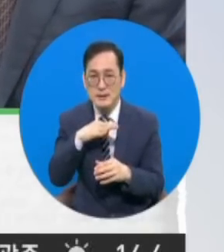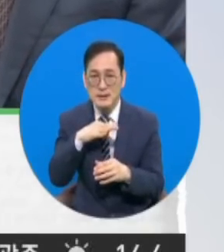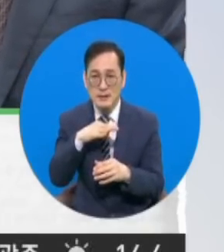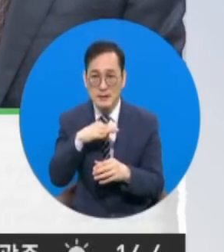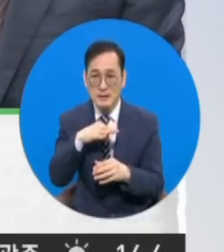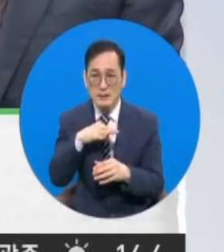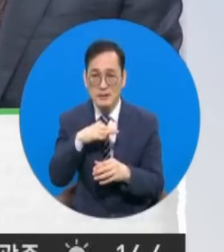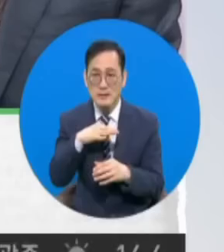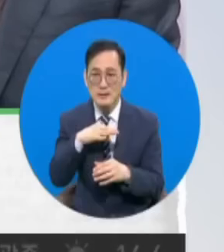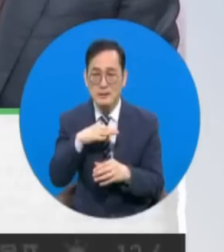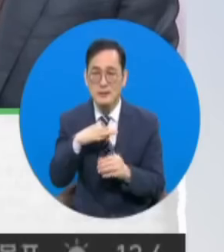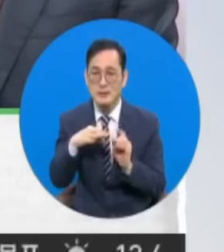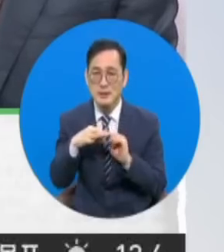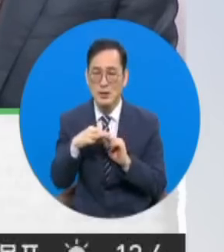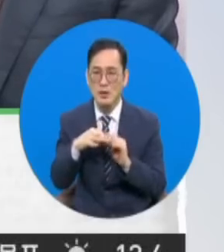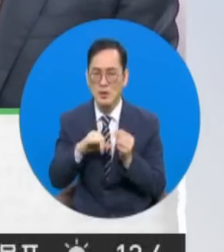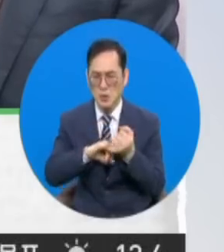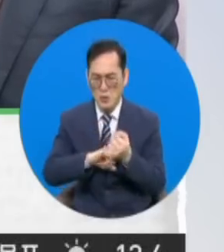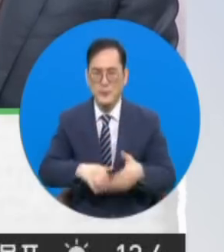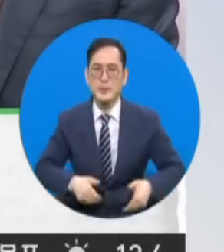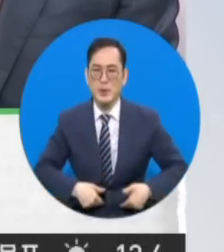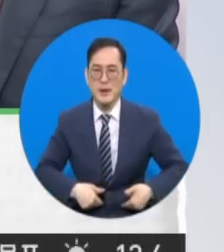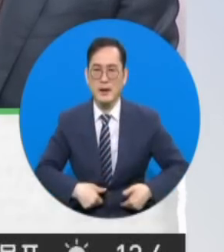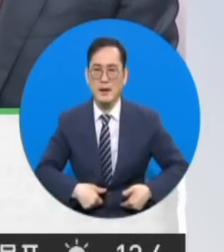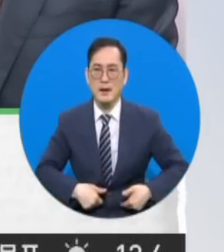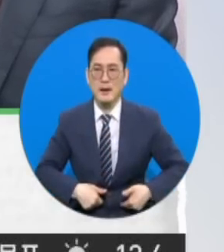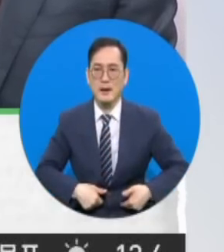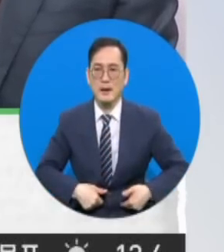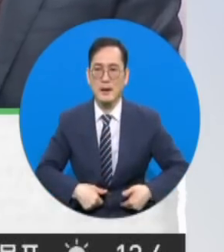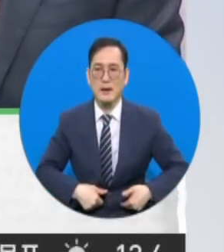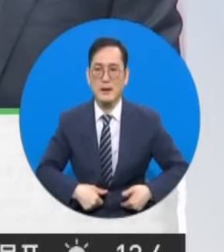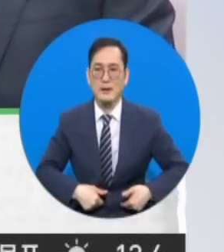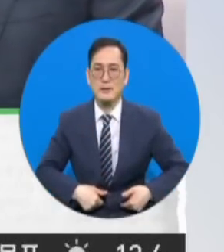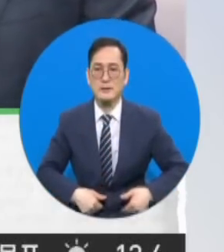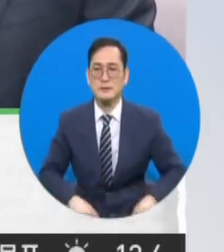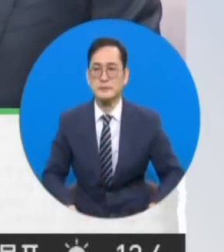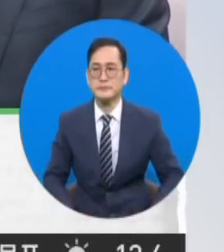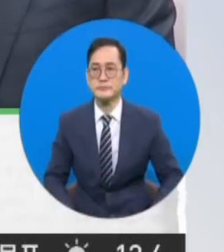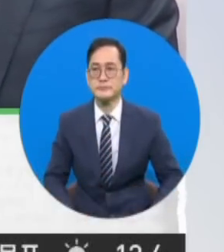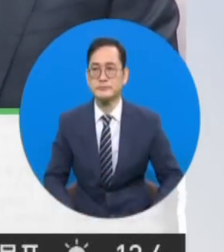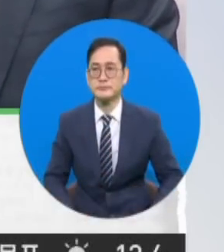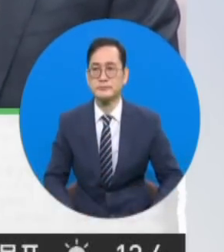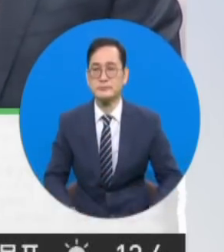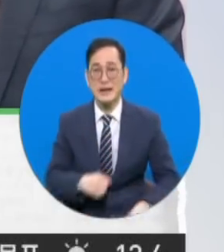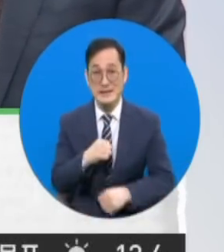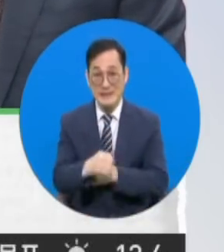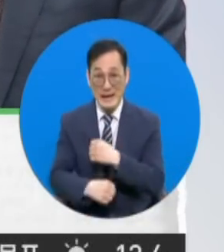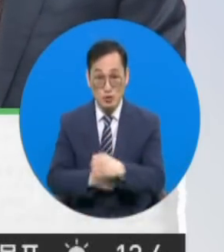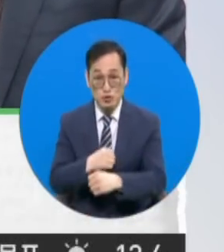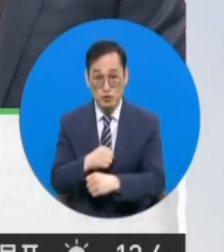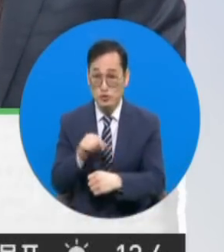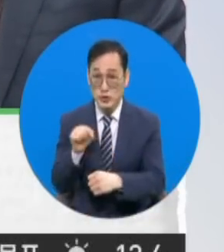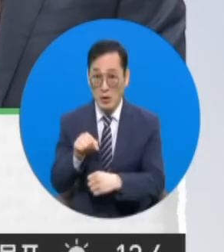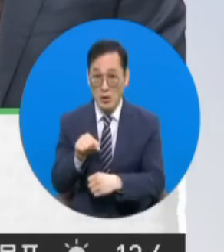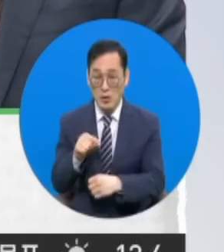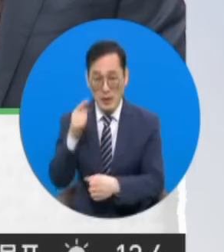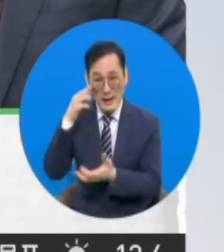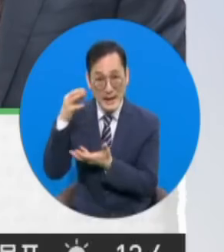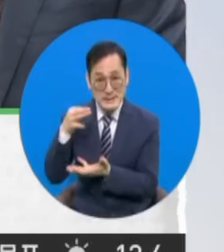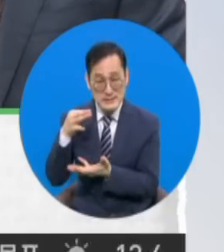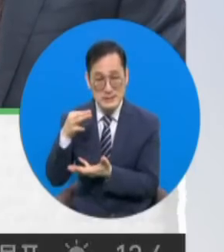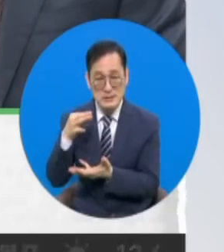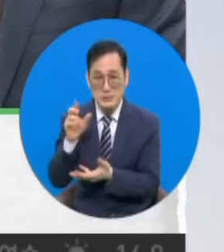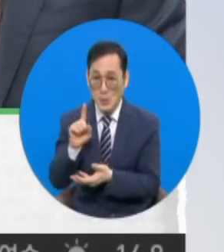최고의 외교 정책이 돼야 된다라는 말씀을 다시 한번 드리도록 하겠습니다 자유가 어 어떤 의미의 자유인지 같이 외교